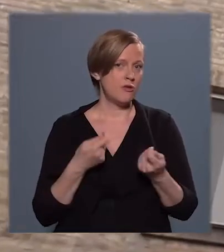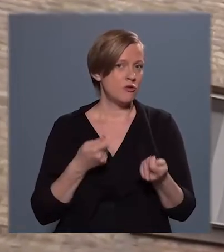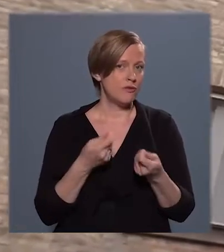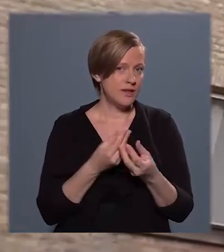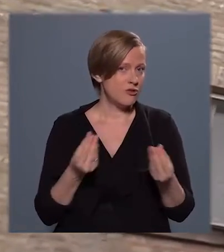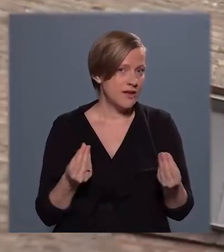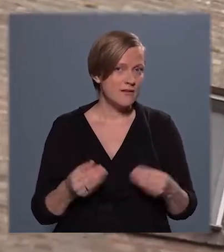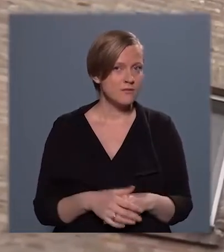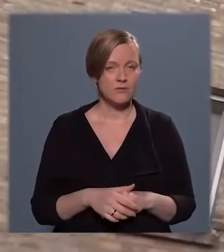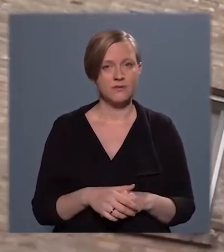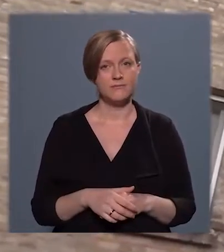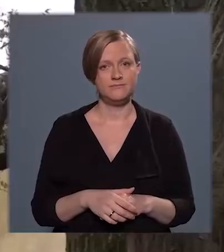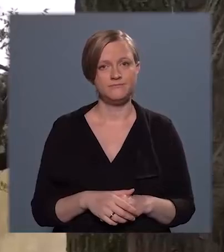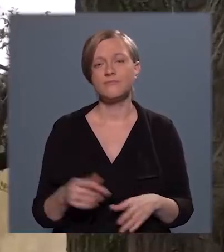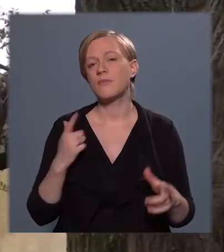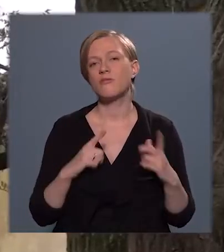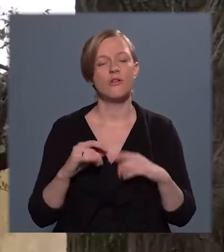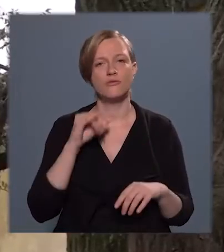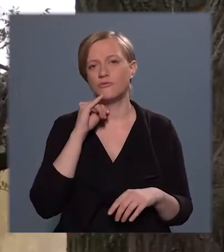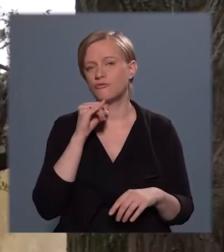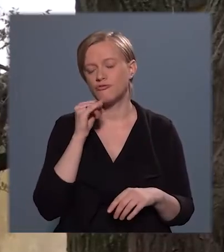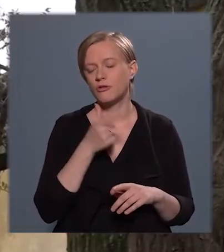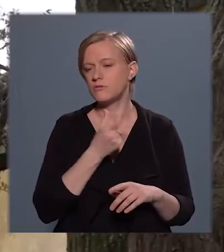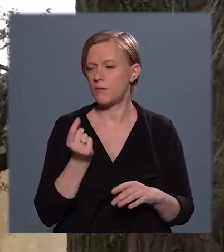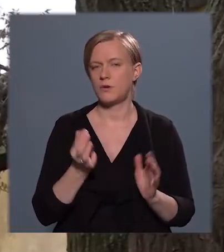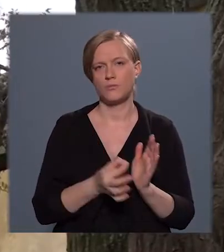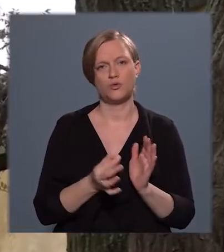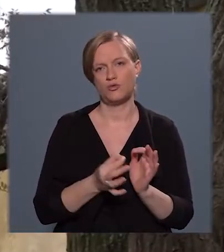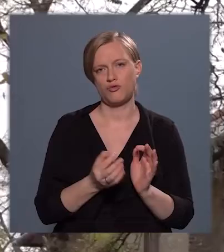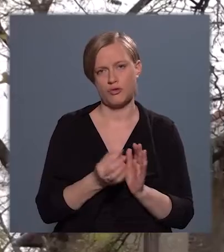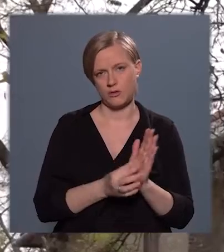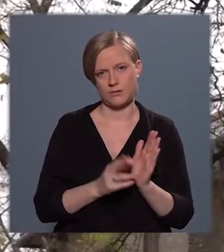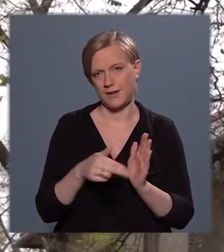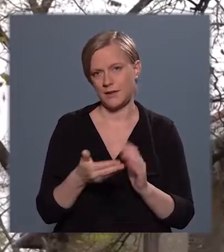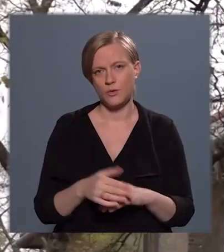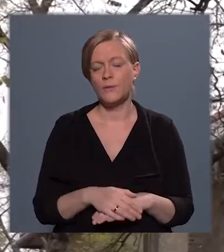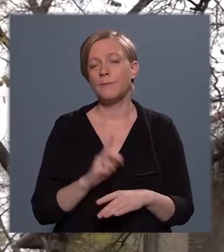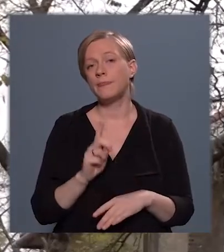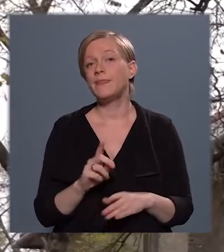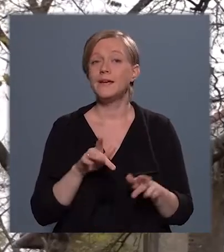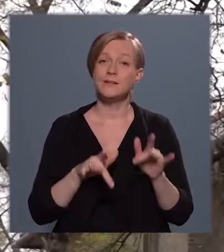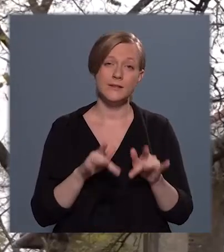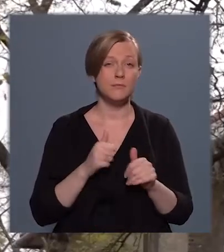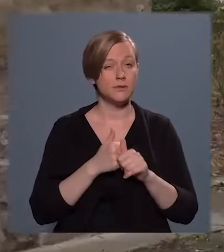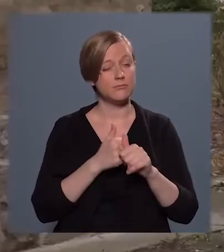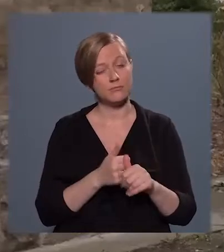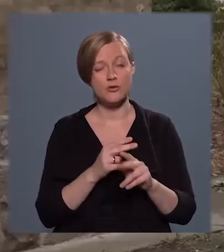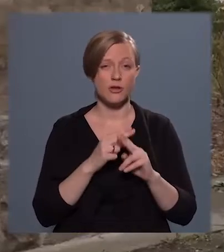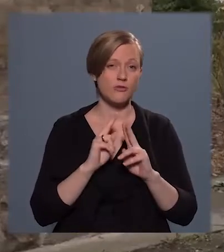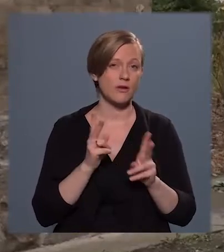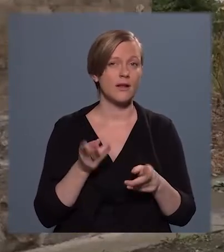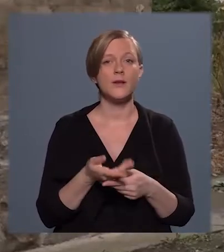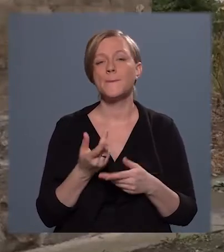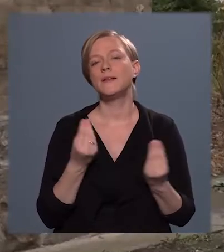eszközöket? Sajnos nincs naprakész adatom erről, viszont az némi útmutatást adhat, hogy mennyire